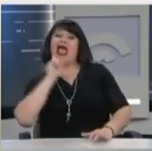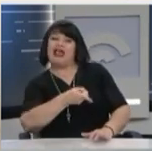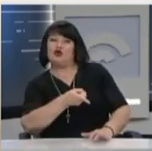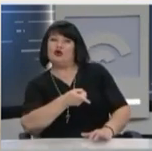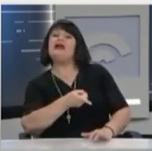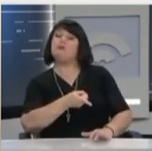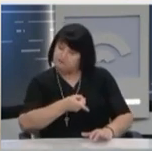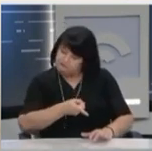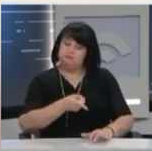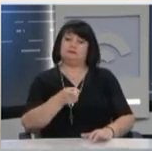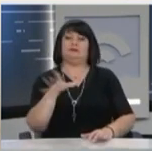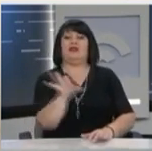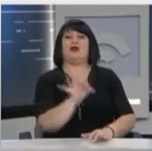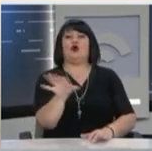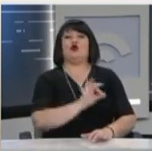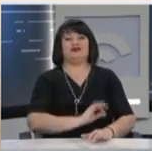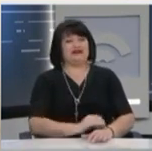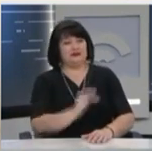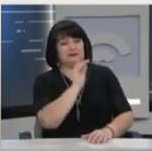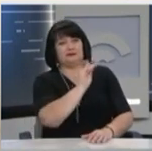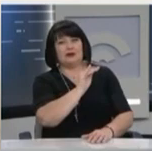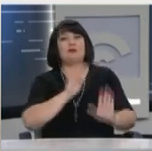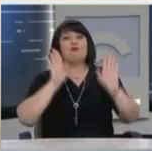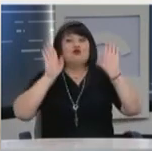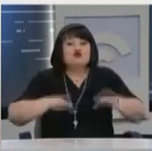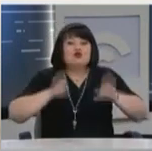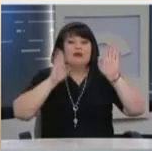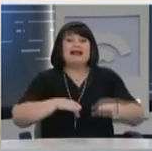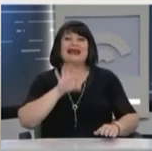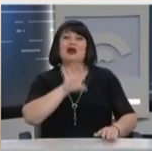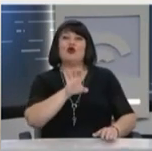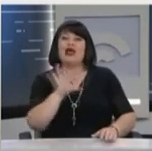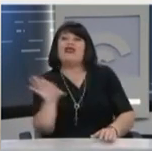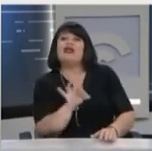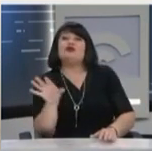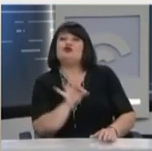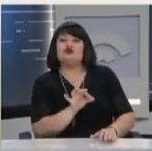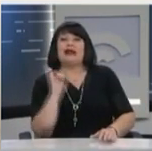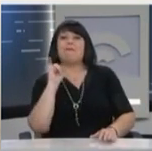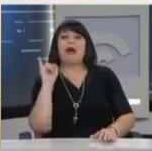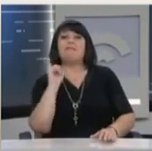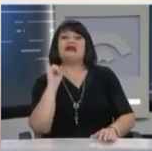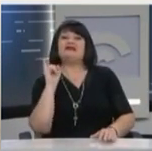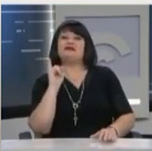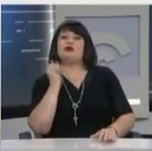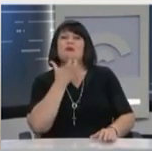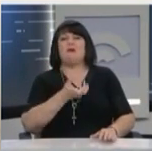Ερντογάν. Ρωτώ λοιπόν εσάς, σε καμία μουσουλμανική χώρα δεν διορίζονται οι ημάμιδες. Πουθενά,